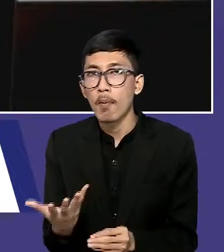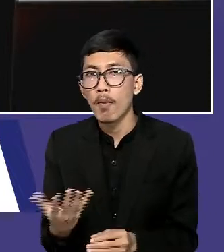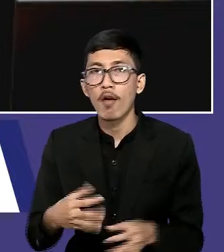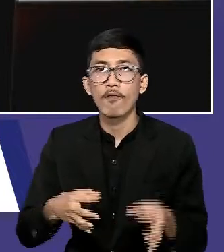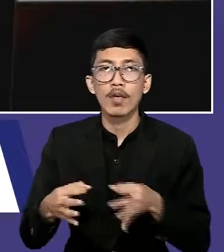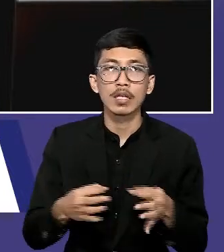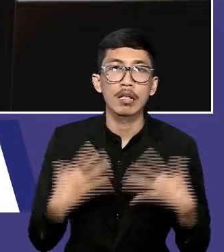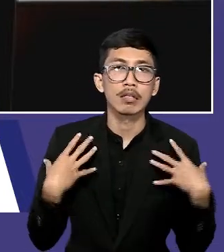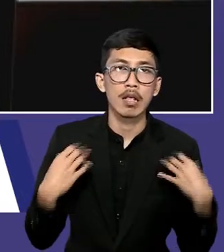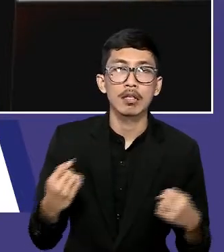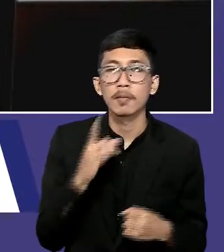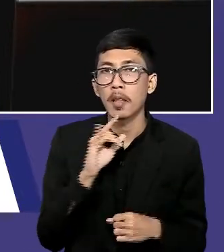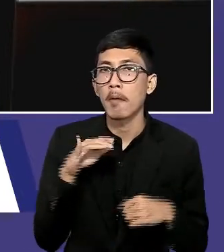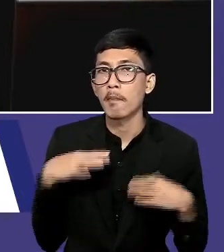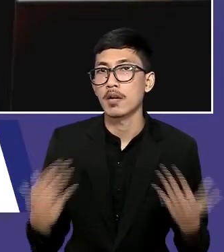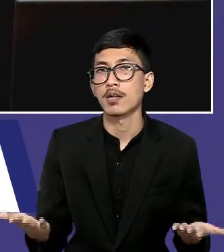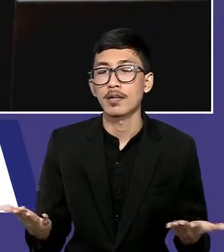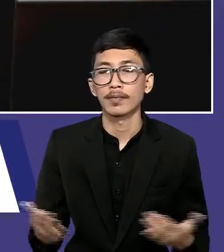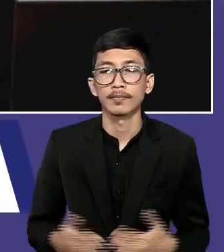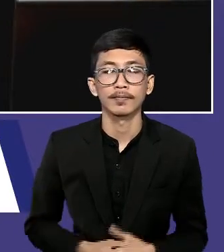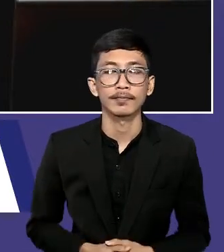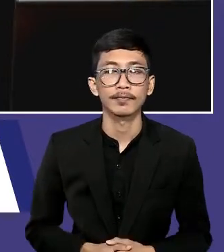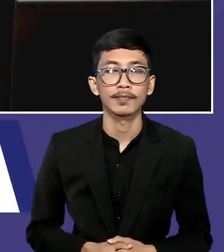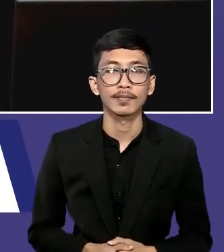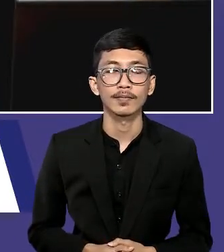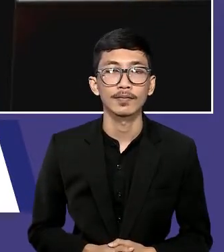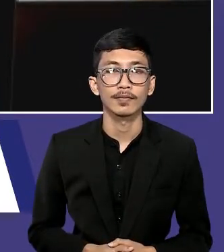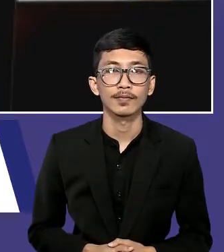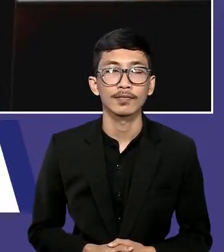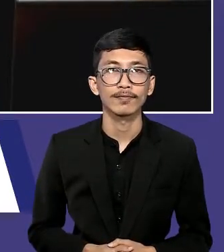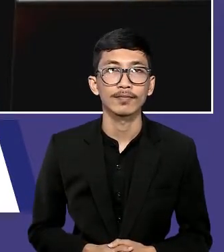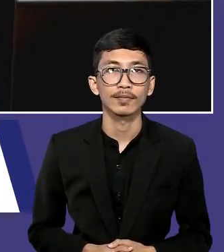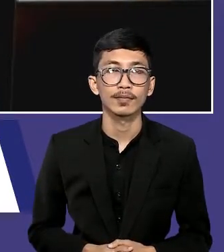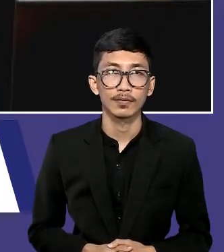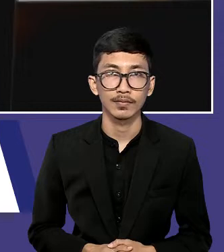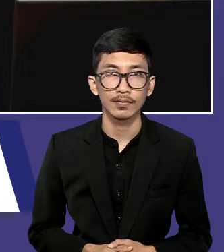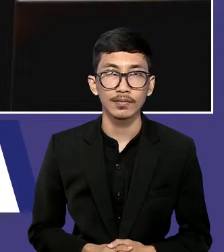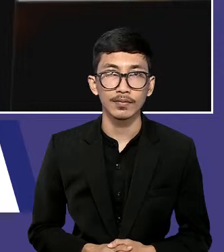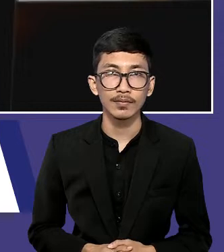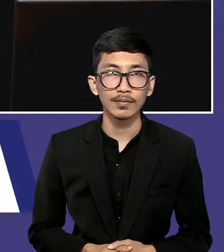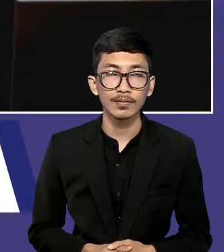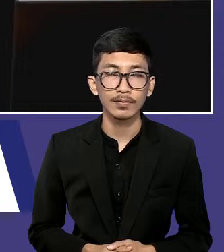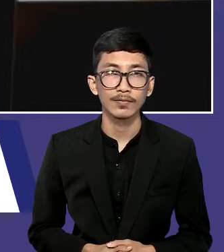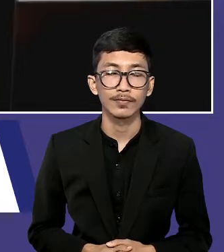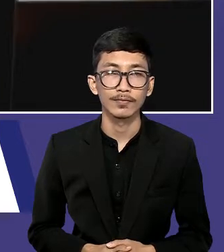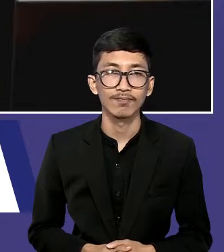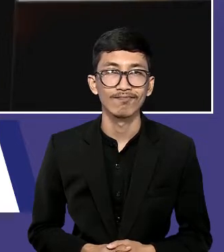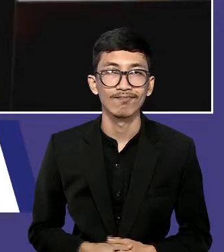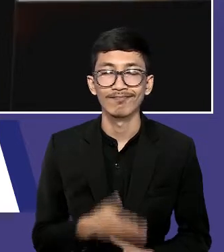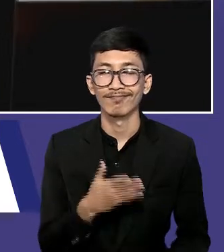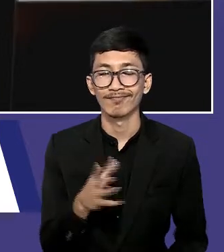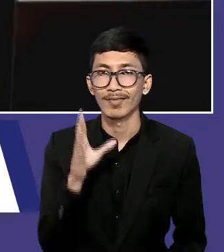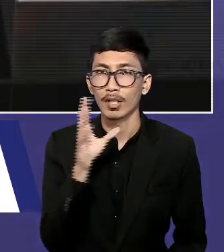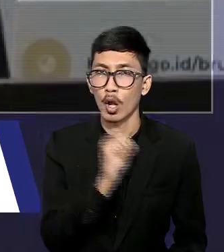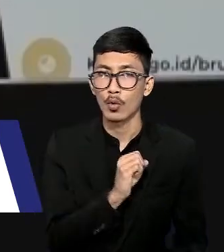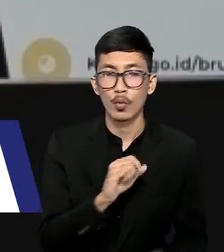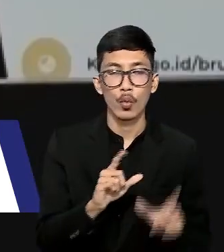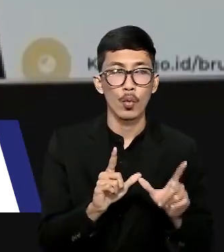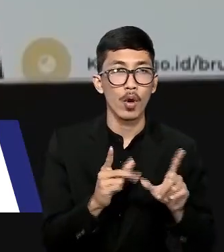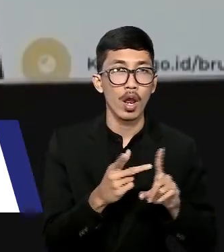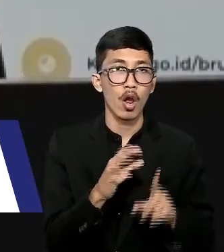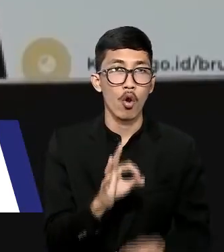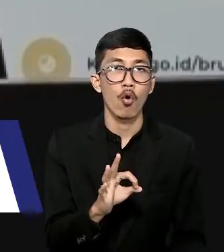sana Oh ya terima kasih sekali emas sebagaimana yang diketahui Who